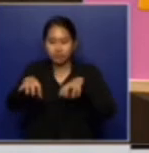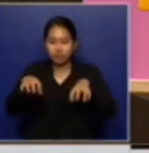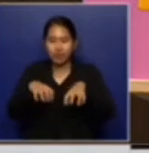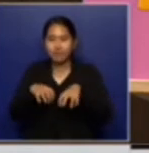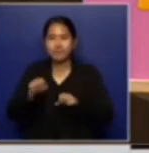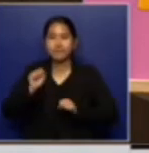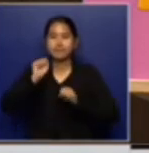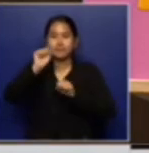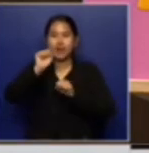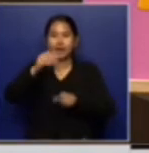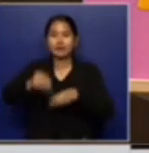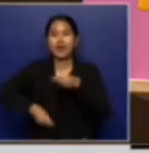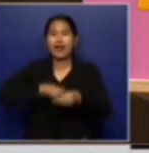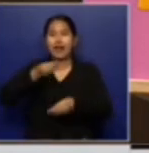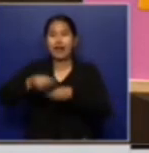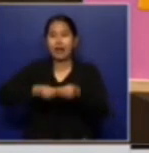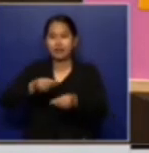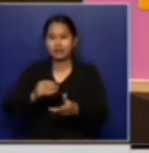าศขายโรงแรมครับท่านครับ